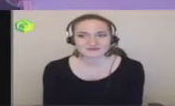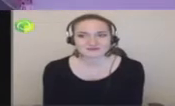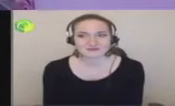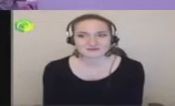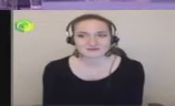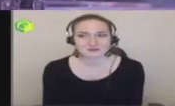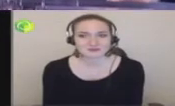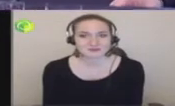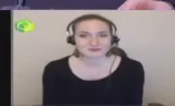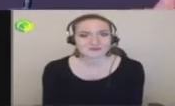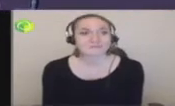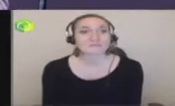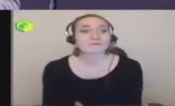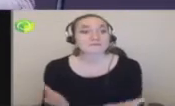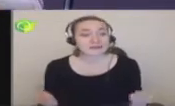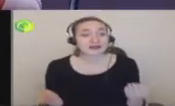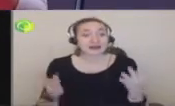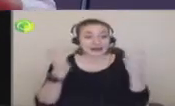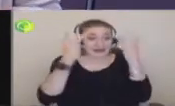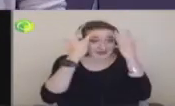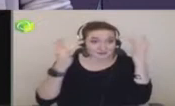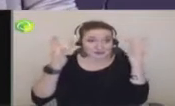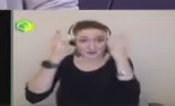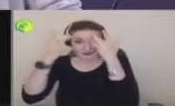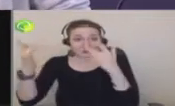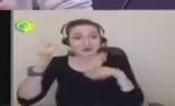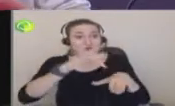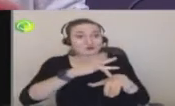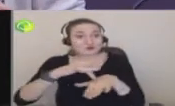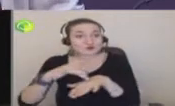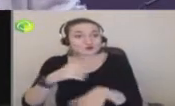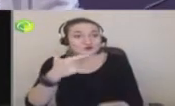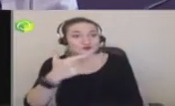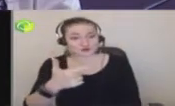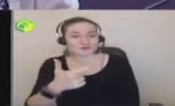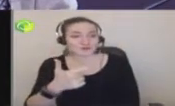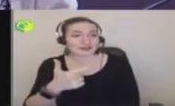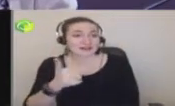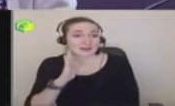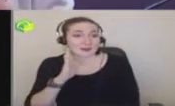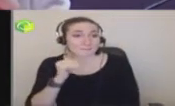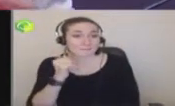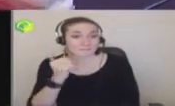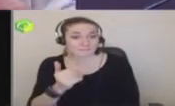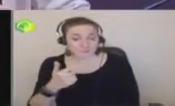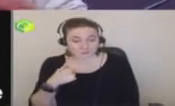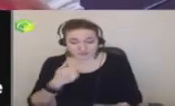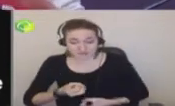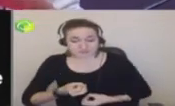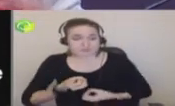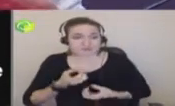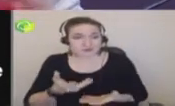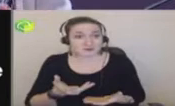C'est le résultat de deux expériences vécues. C'est pour ça qu'on a mis aussi d'une autre dans ce livre. C'est l'histoire de personnes